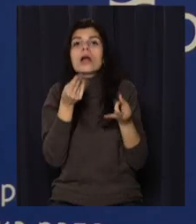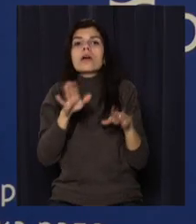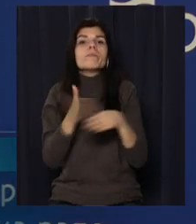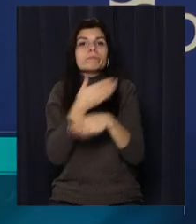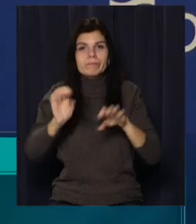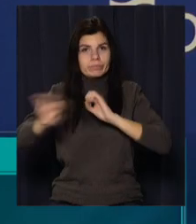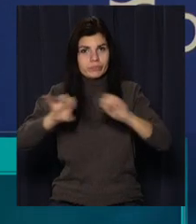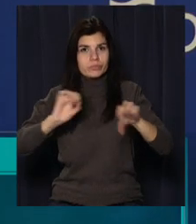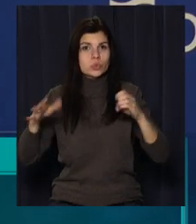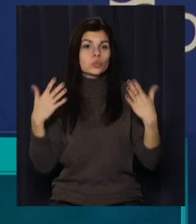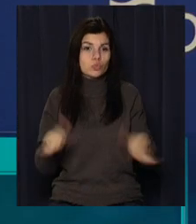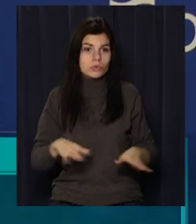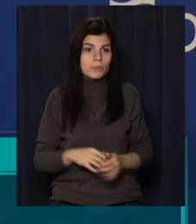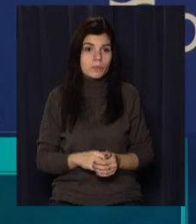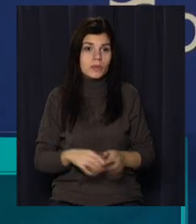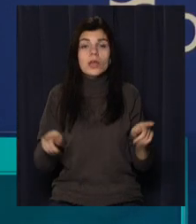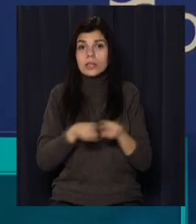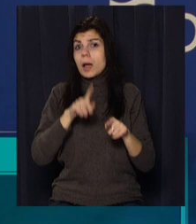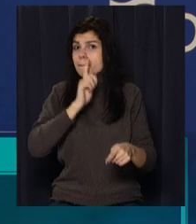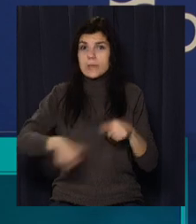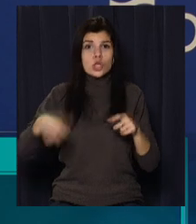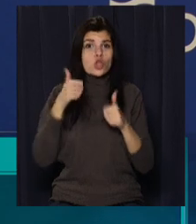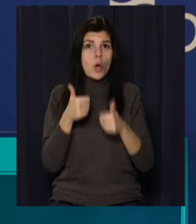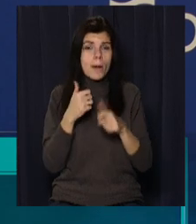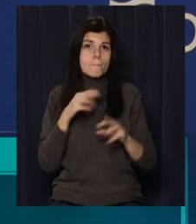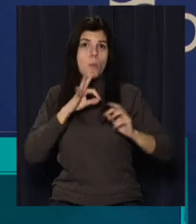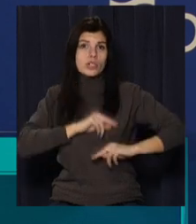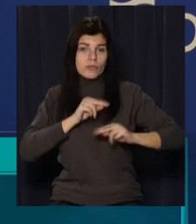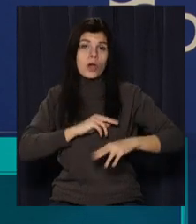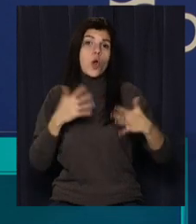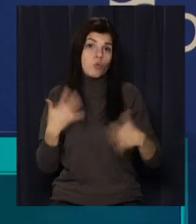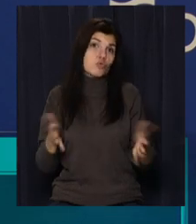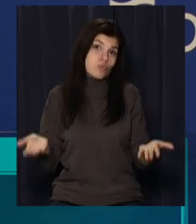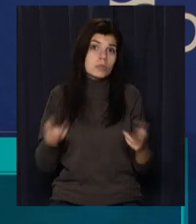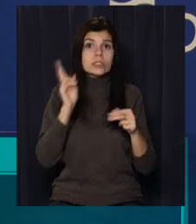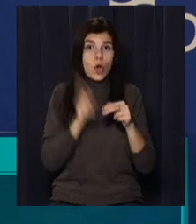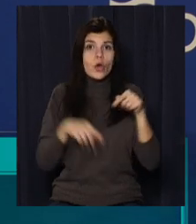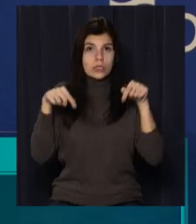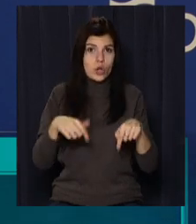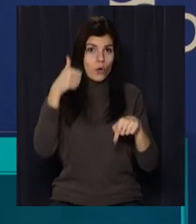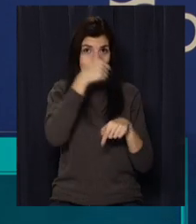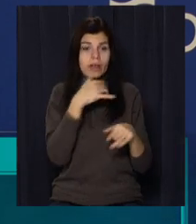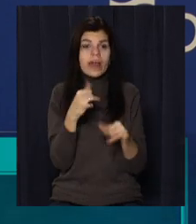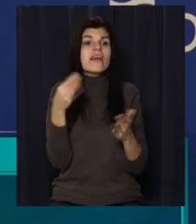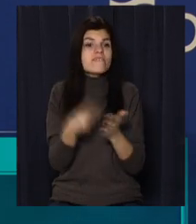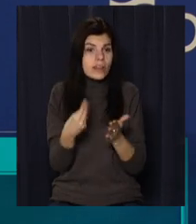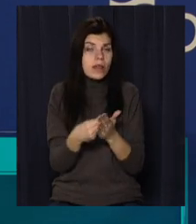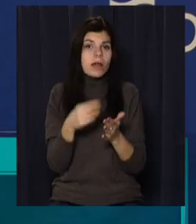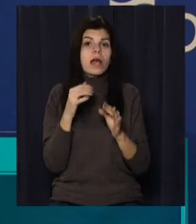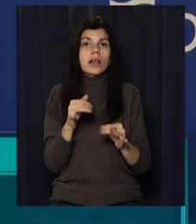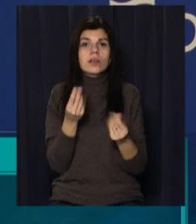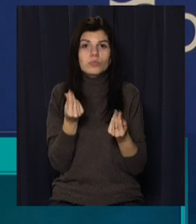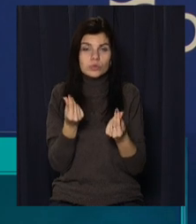добре попрацювали і фактично завершили цей рік. І фінансовий рік, і бюджетний, і